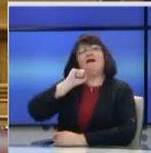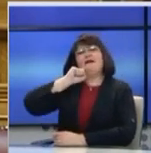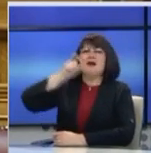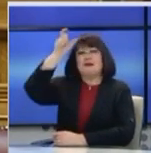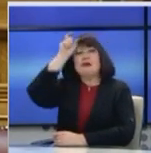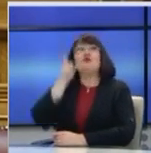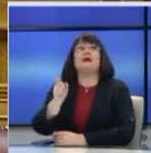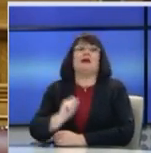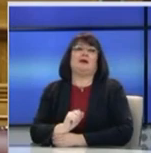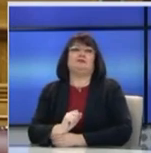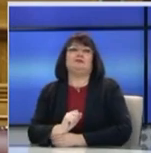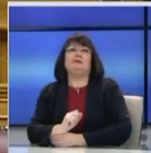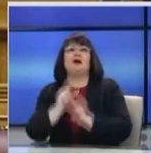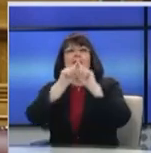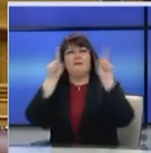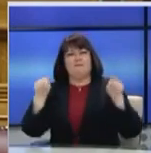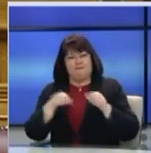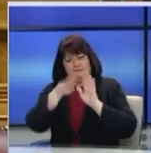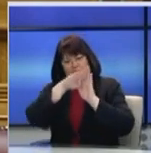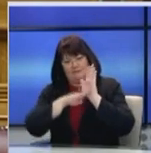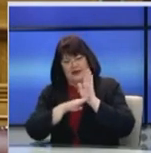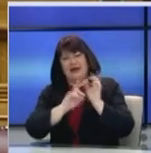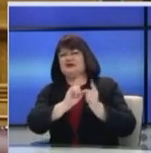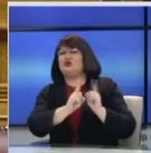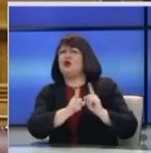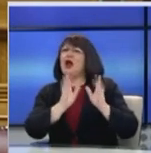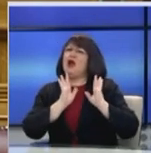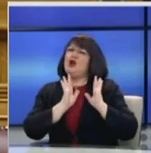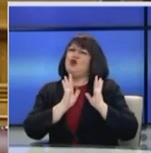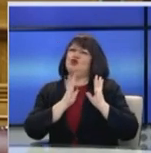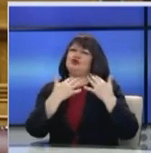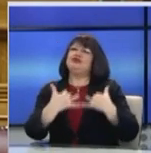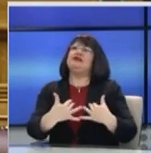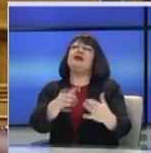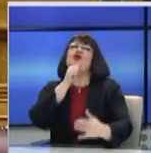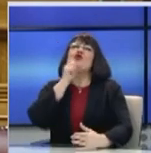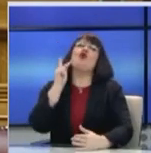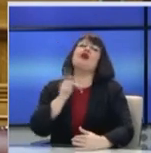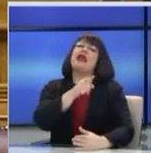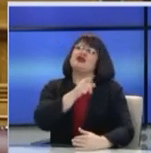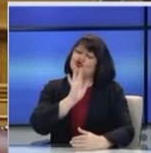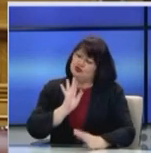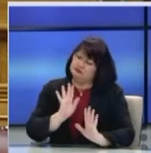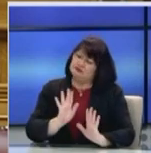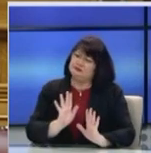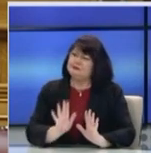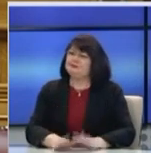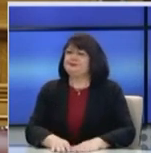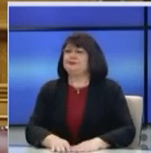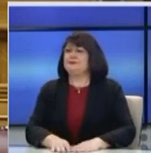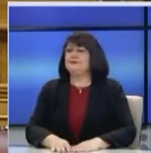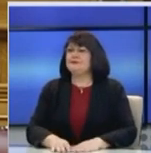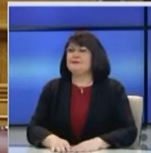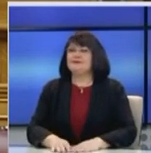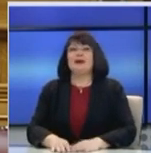πλαισίου το οποίο είχε συμφωνηθεί σε επίπεδο Κογκρέσου για κυρώσεις οι οποίες θα παρασυρθούν